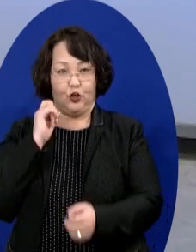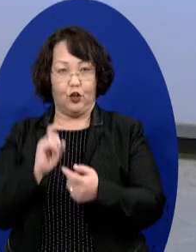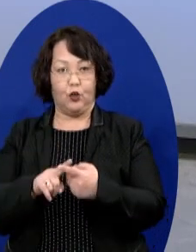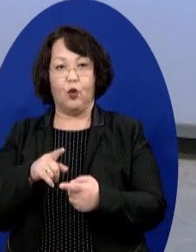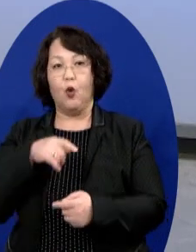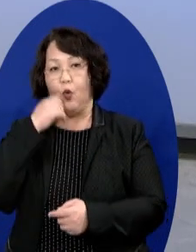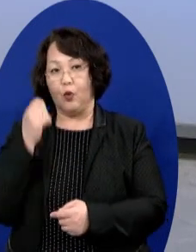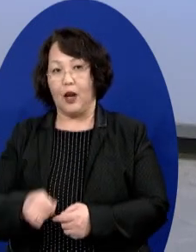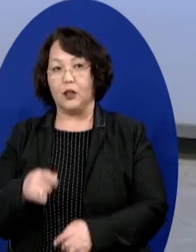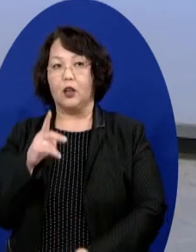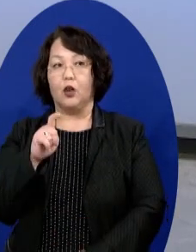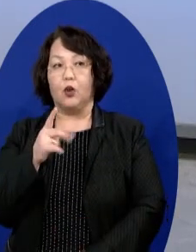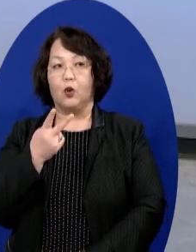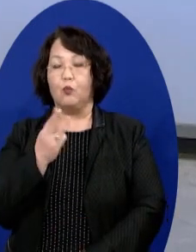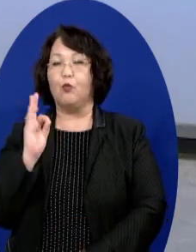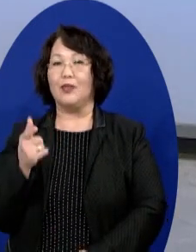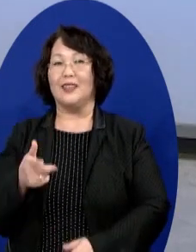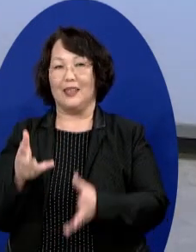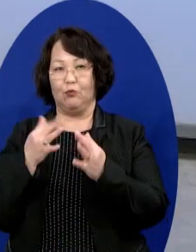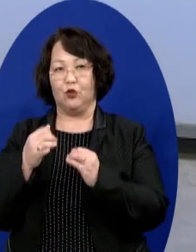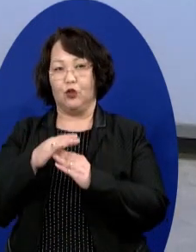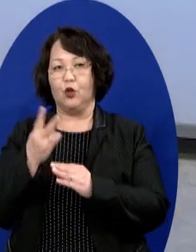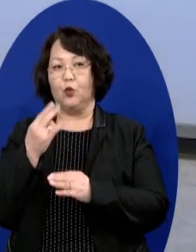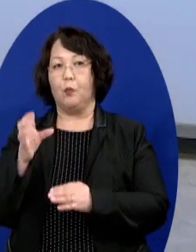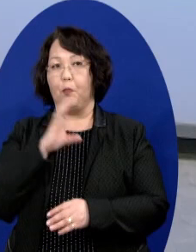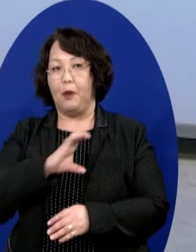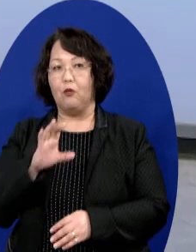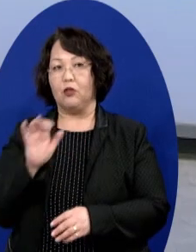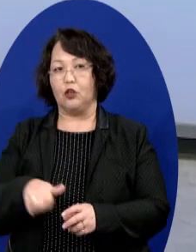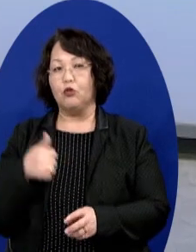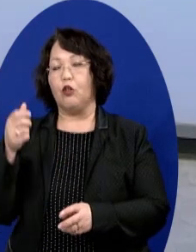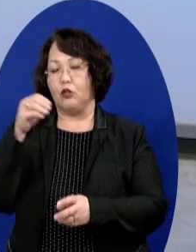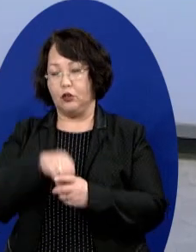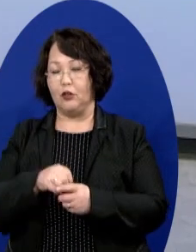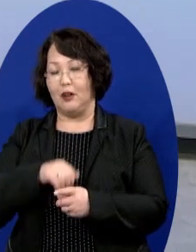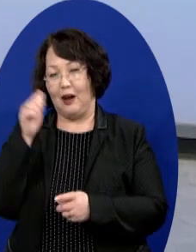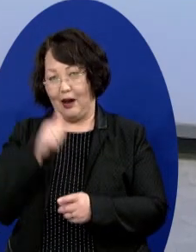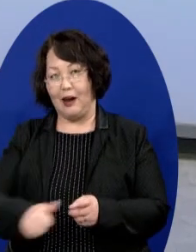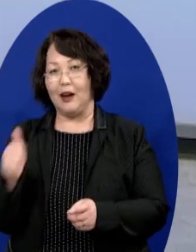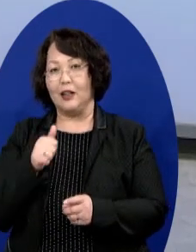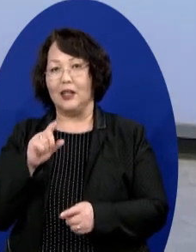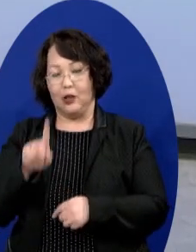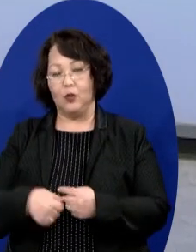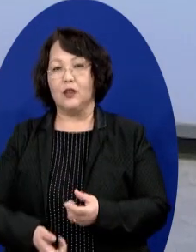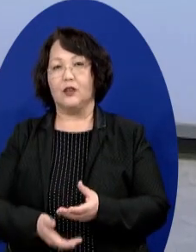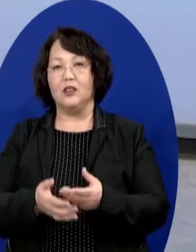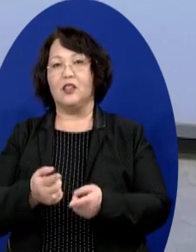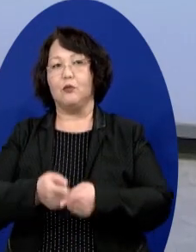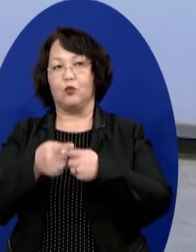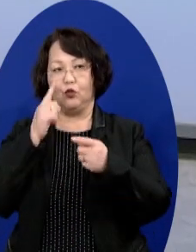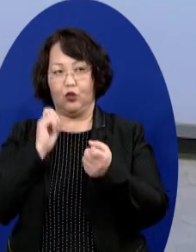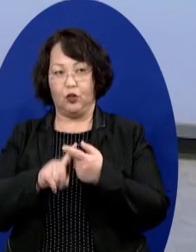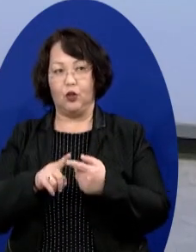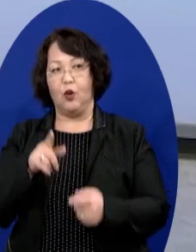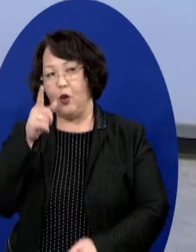Украинд дахь хүмүүлийн хямралыг зохицуулахад нэгдсэн үндэсний байгууллагын оролцоог одоо хангах, улам нэмэгдүүлэх ийм одоо зорилгоор Украиний эрх баригчтай